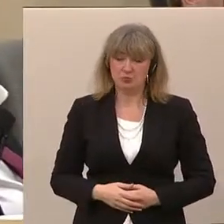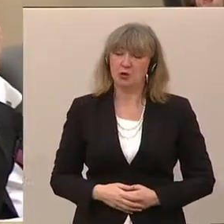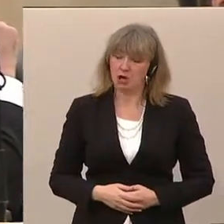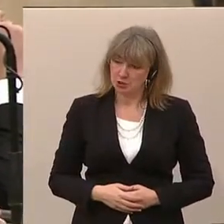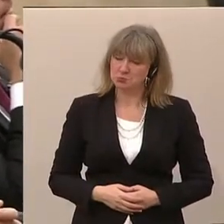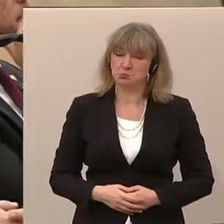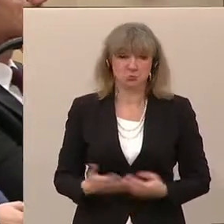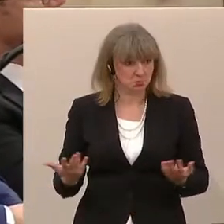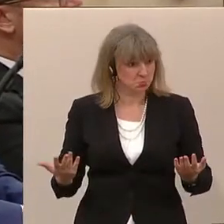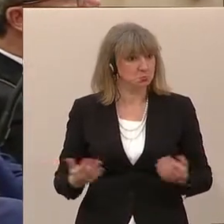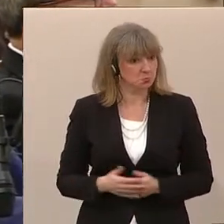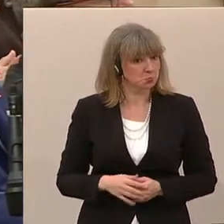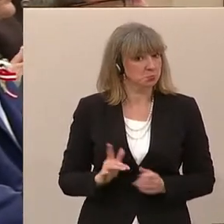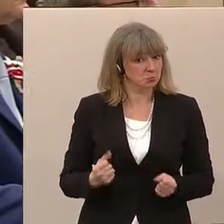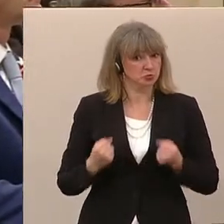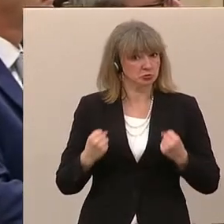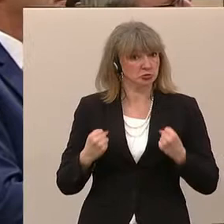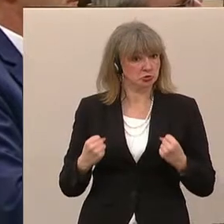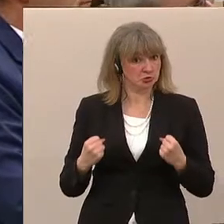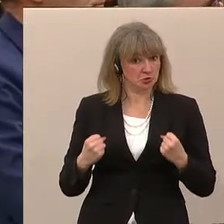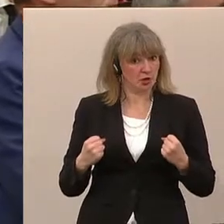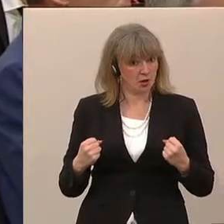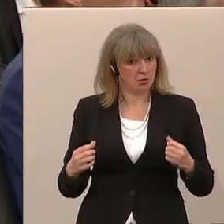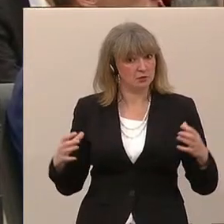ist eine starke